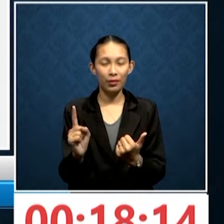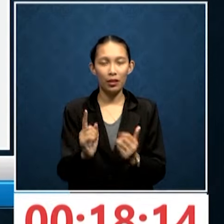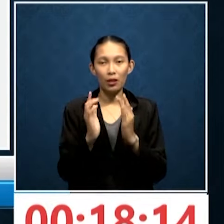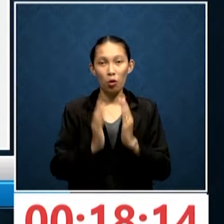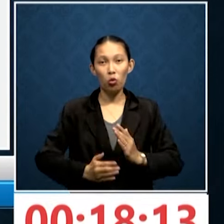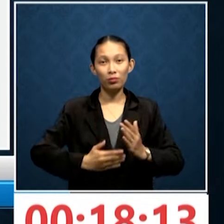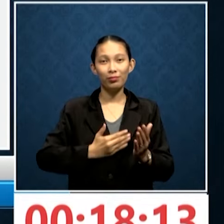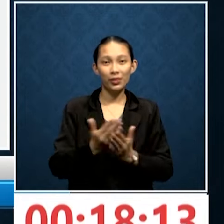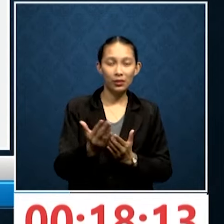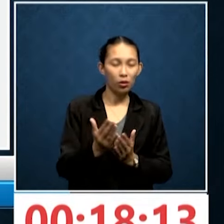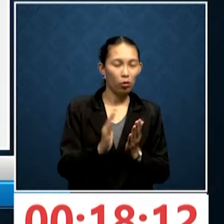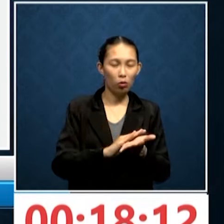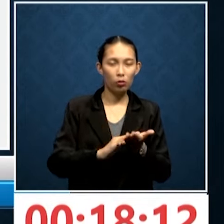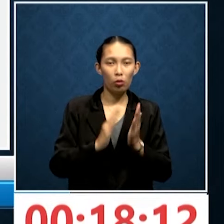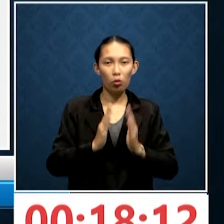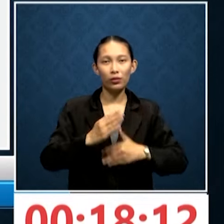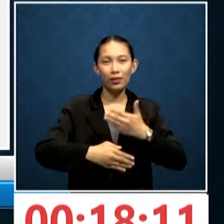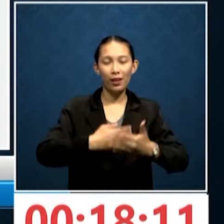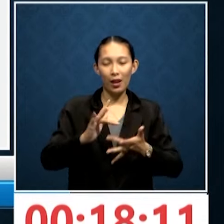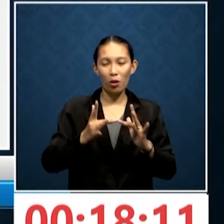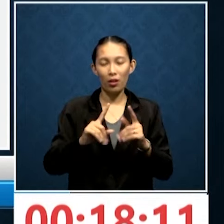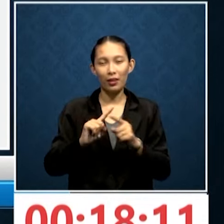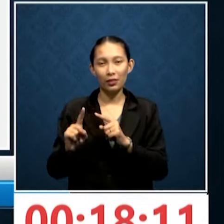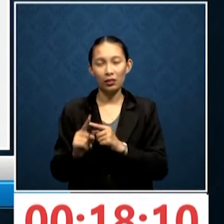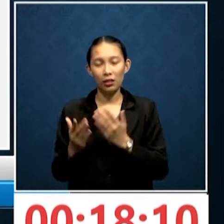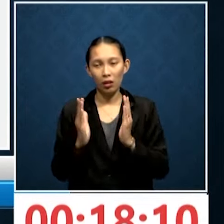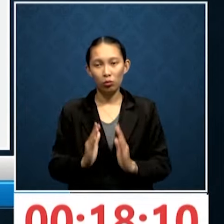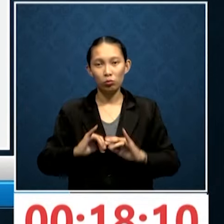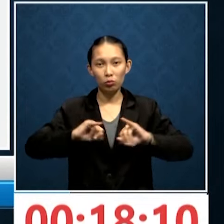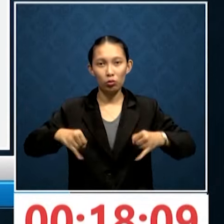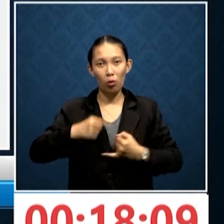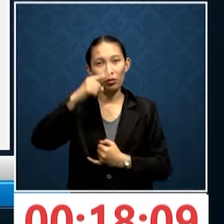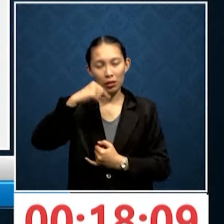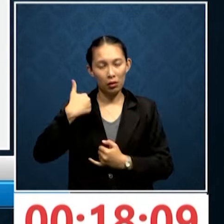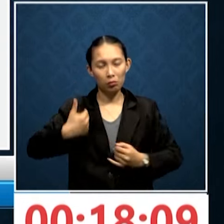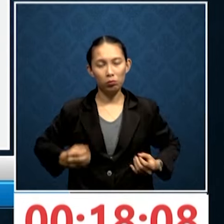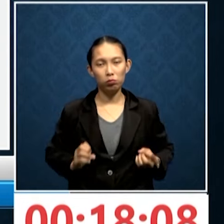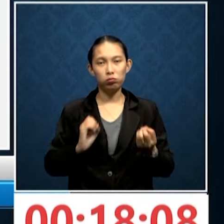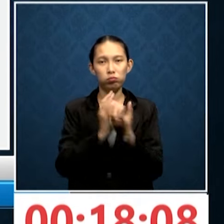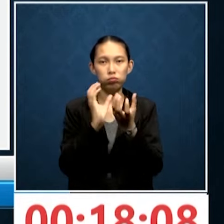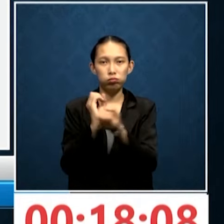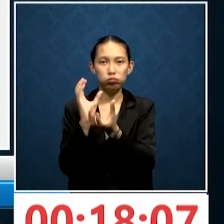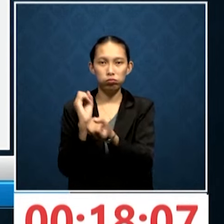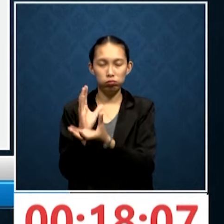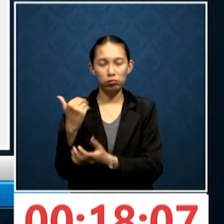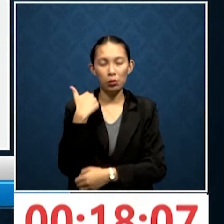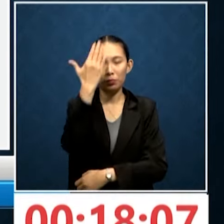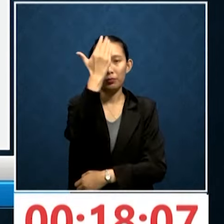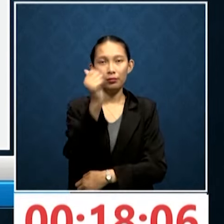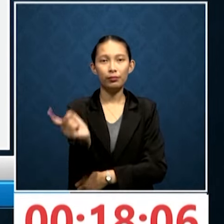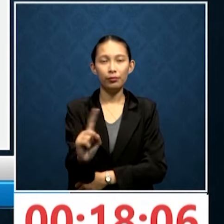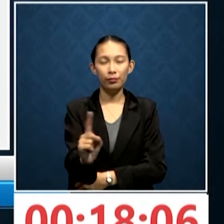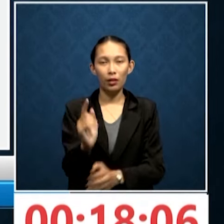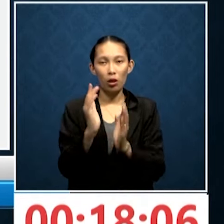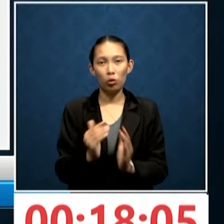าแม่ค้าออนไลน์และผู้ประกอบการไทยได้รับผลกระทบไปเต็มๆเนื่องจากผู้บริ